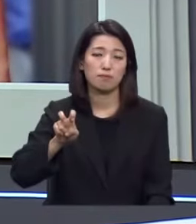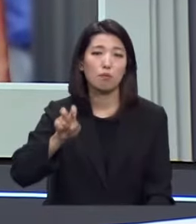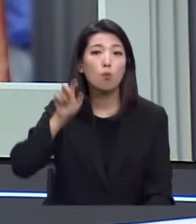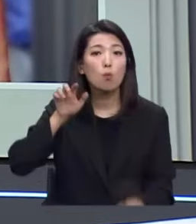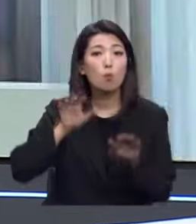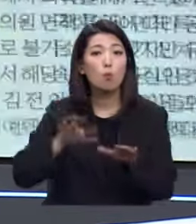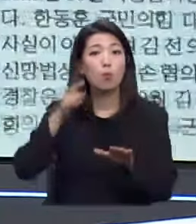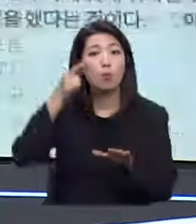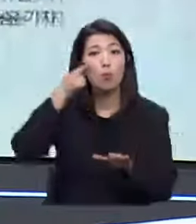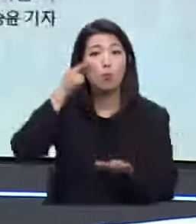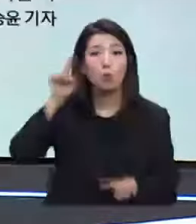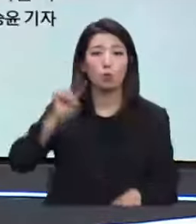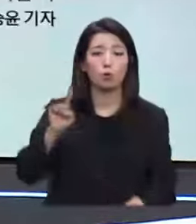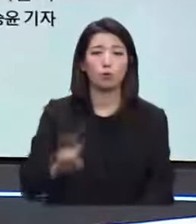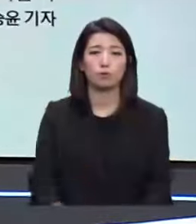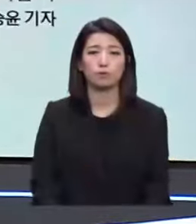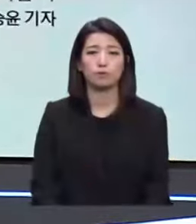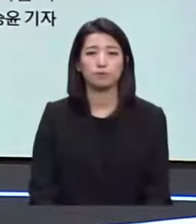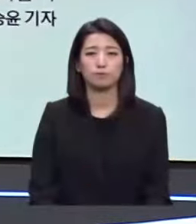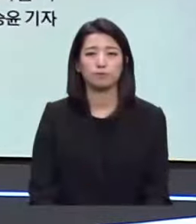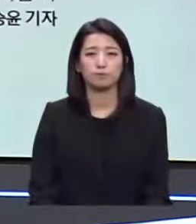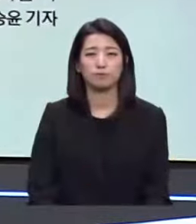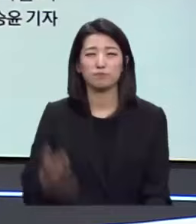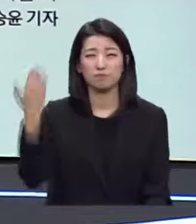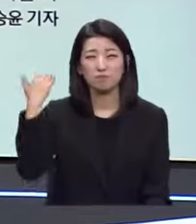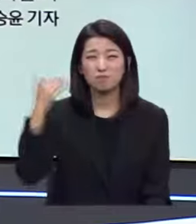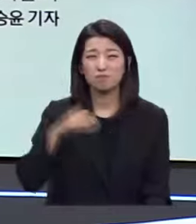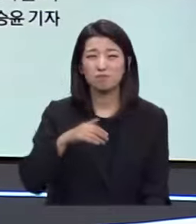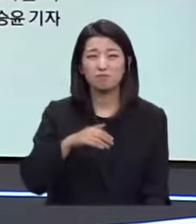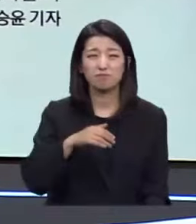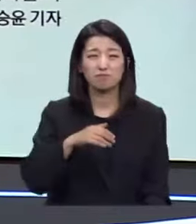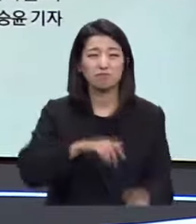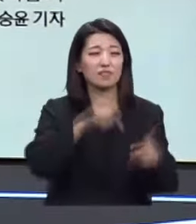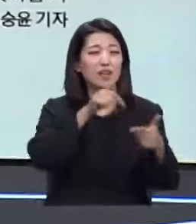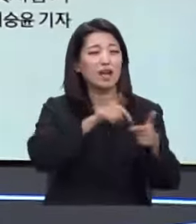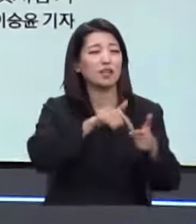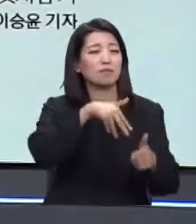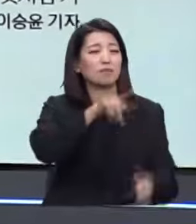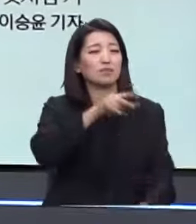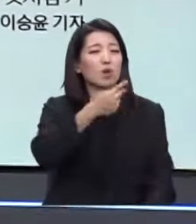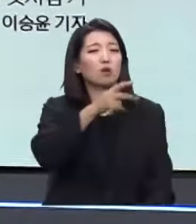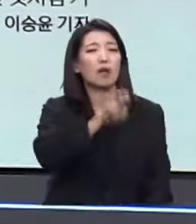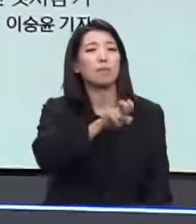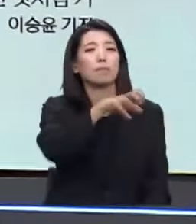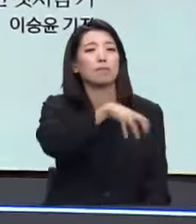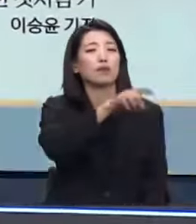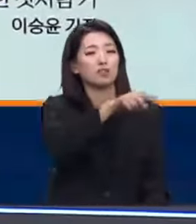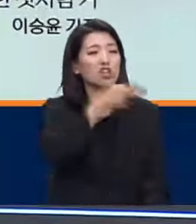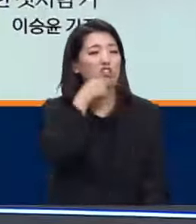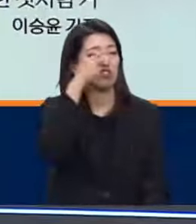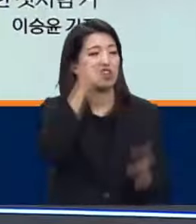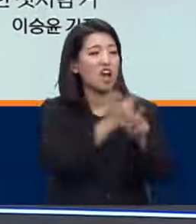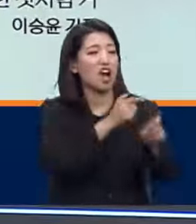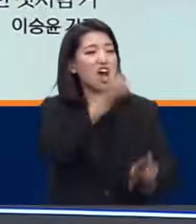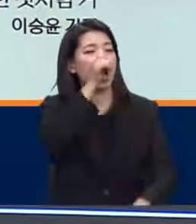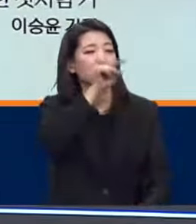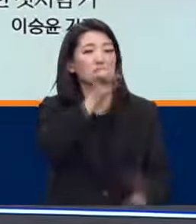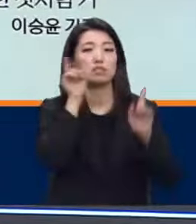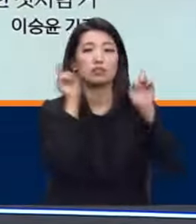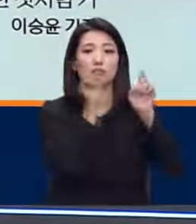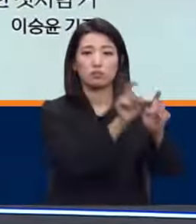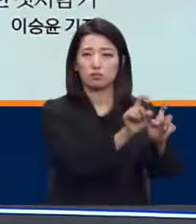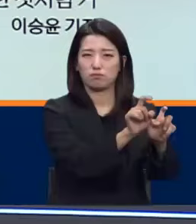같이 보시죠 청담동 술자리 공작 김의겸 2년 만에 기소합니다네